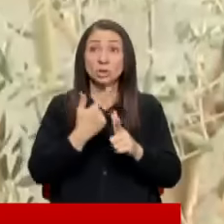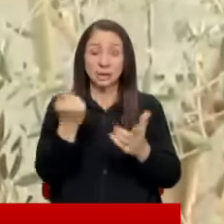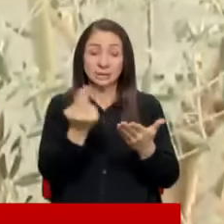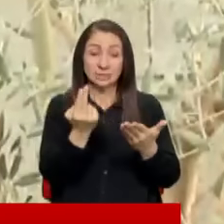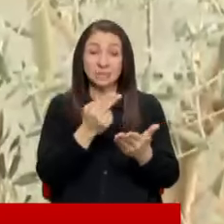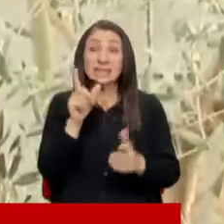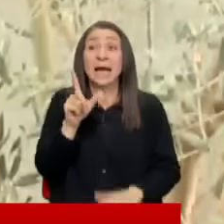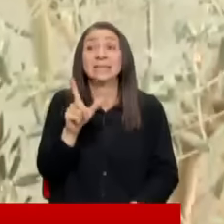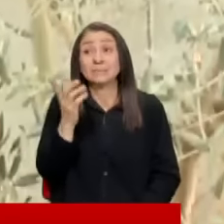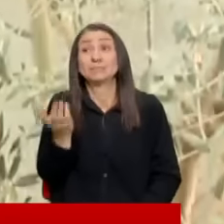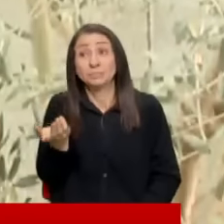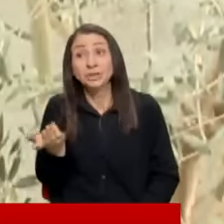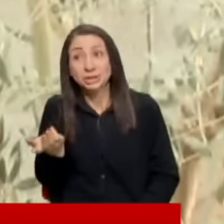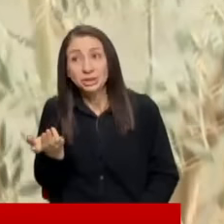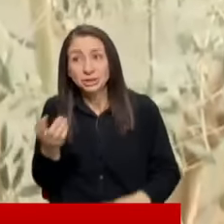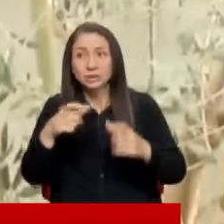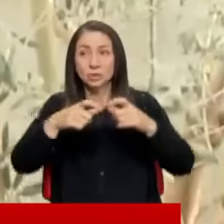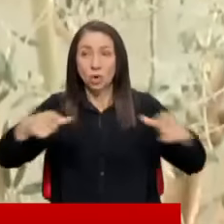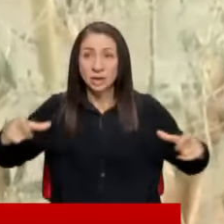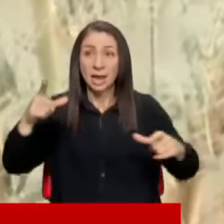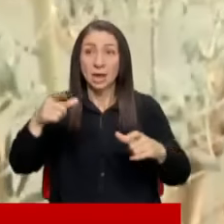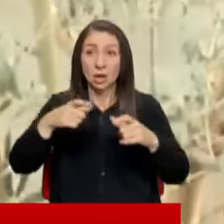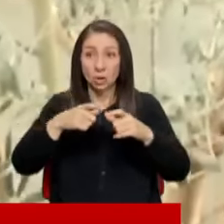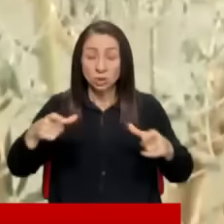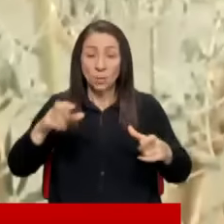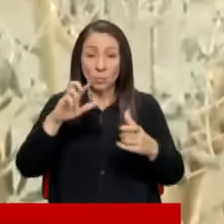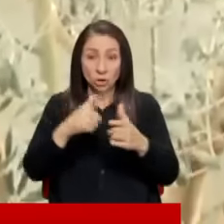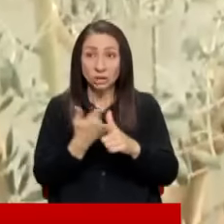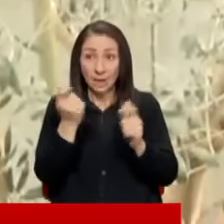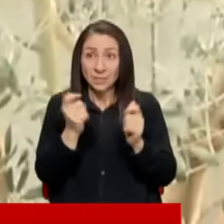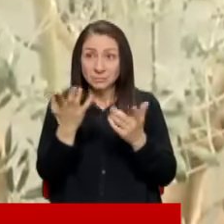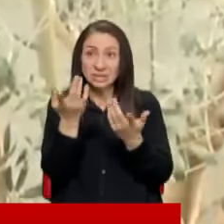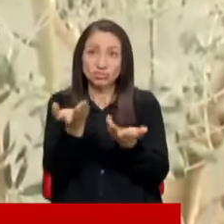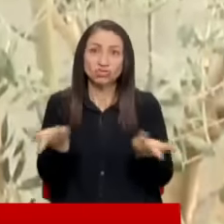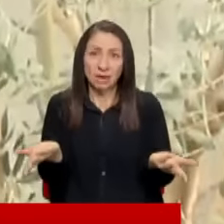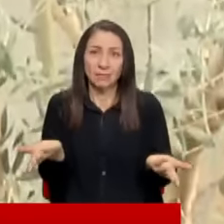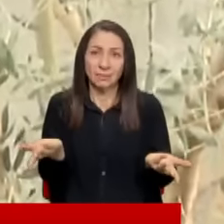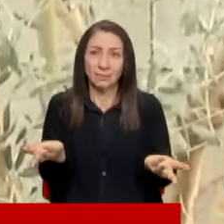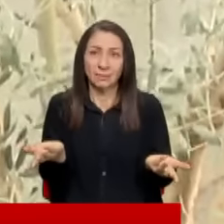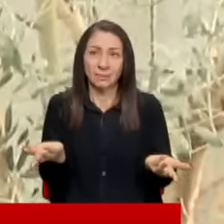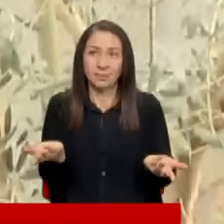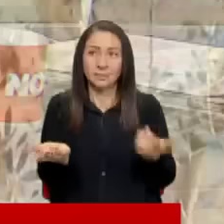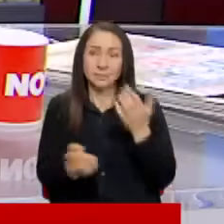istiyorlarmış konteynere. Konteynere proje yapılır mı sizce?